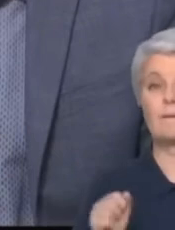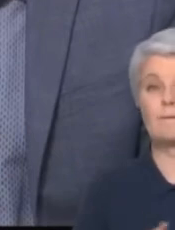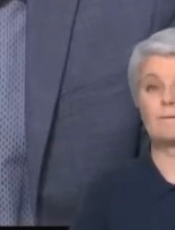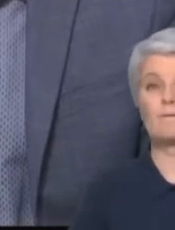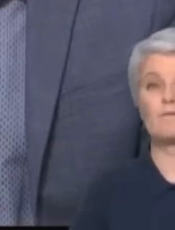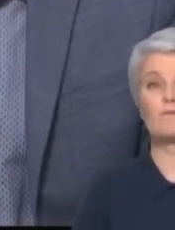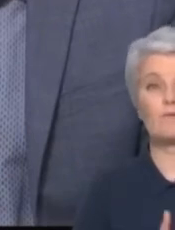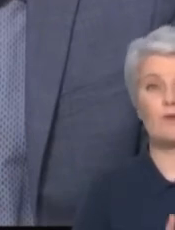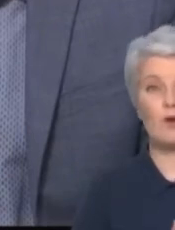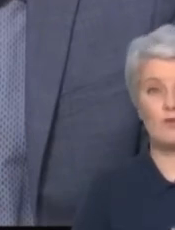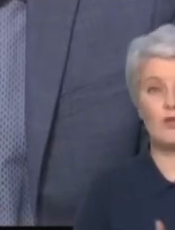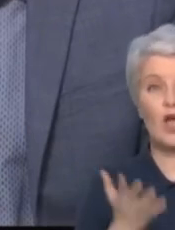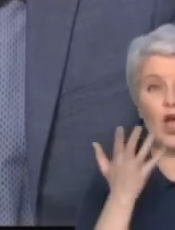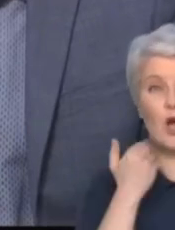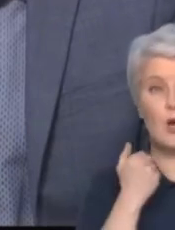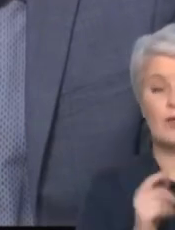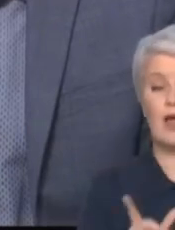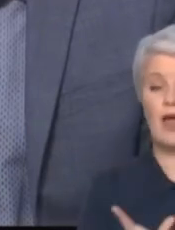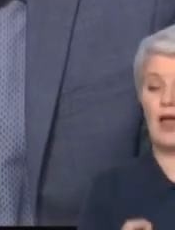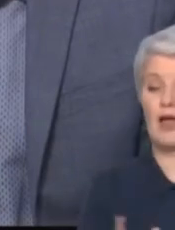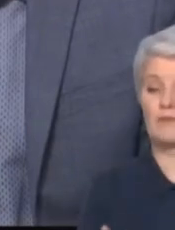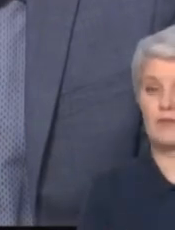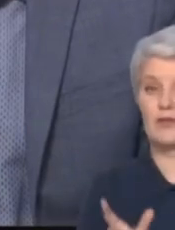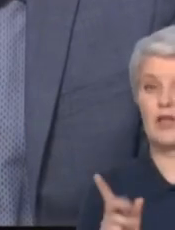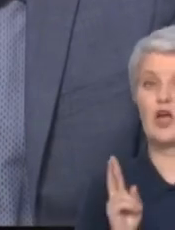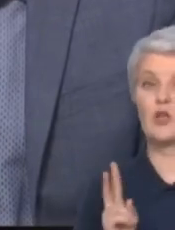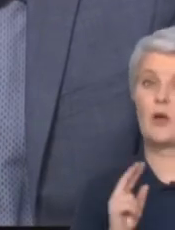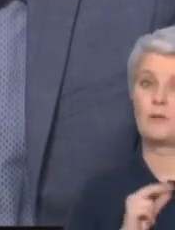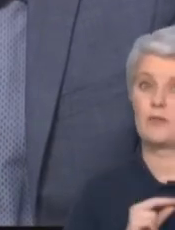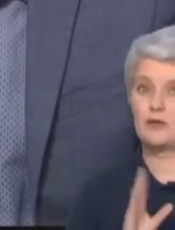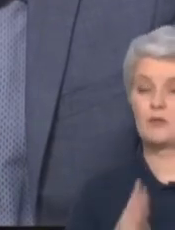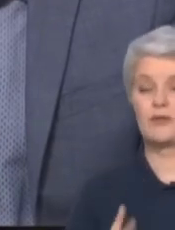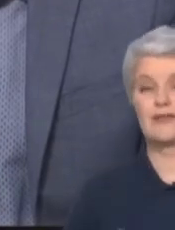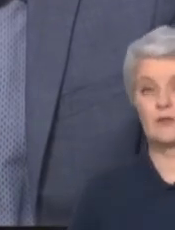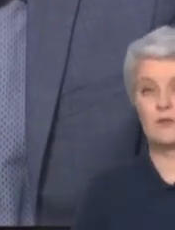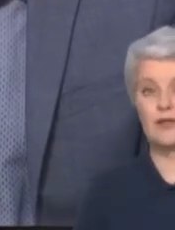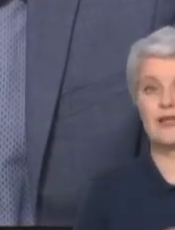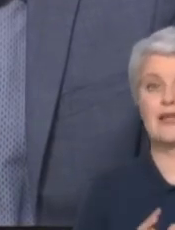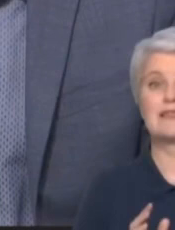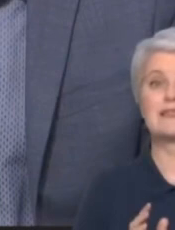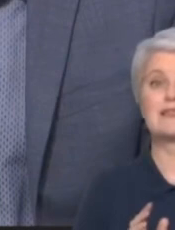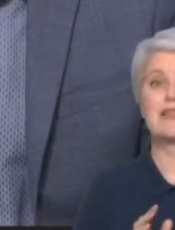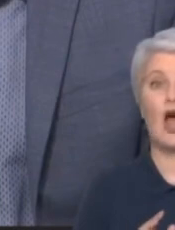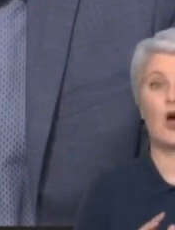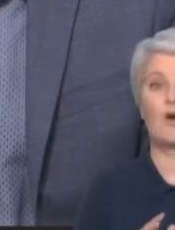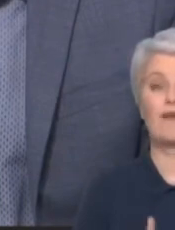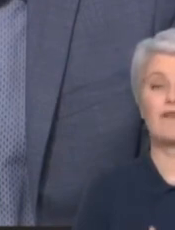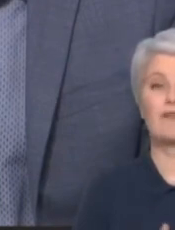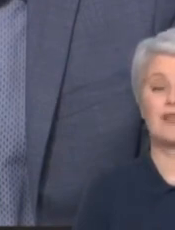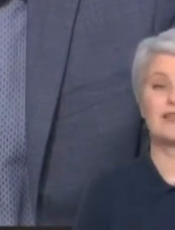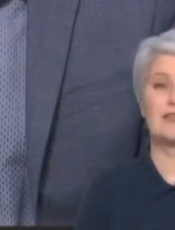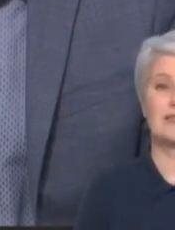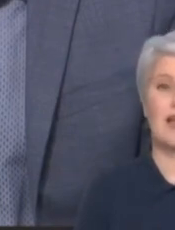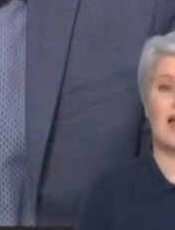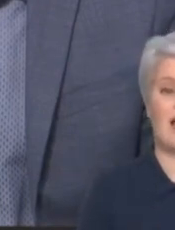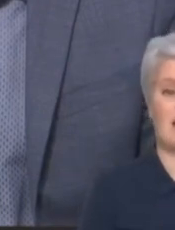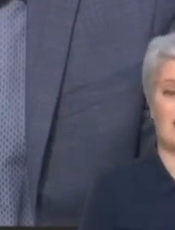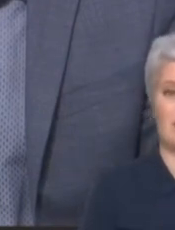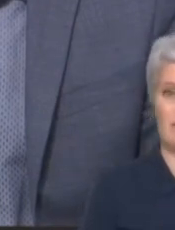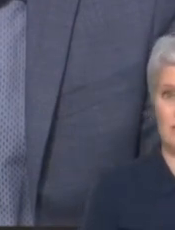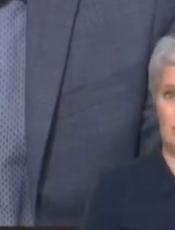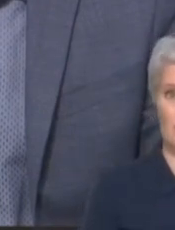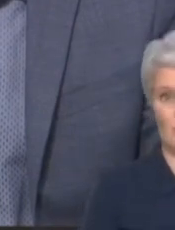договір, домовленість, коли той партнер, який працює, він буде сплачувати страхові внески за дружину чи чоловіка. Таким чином всі будуть